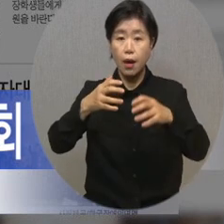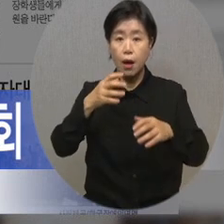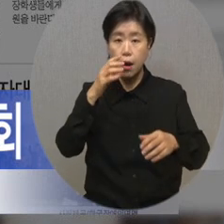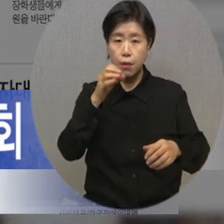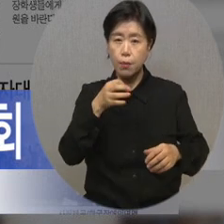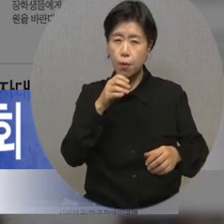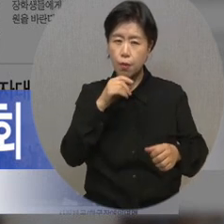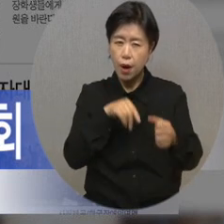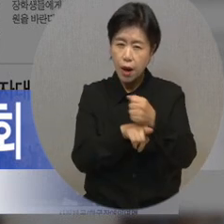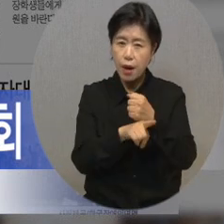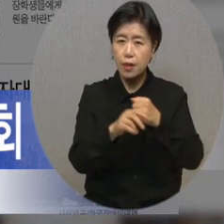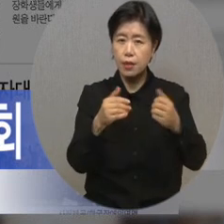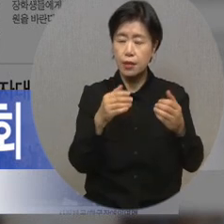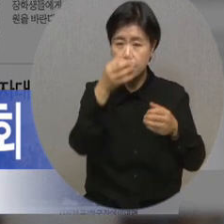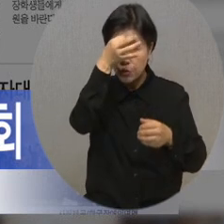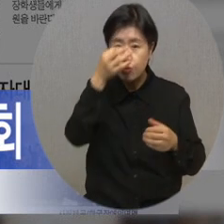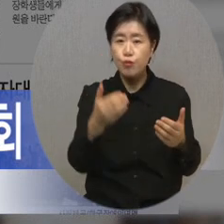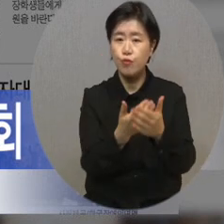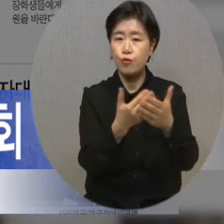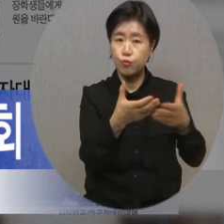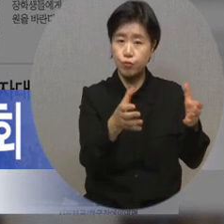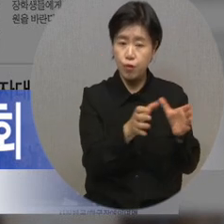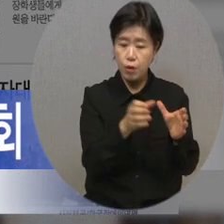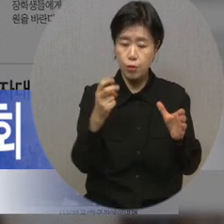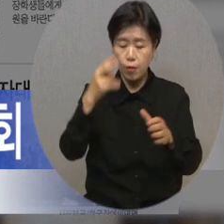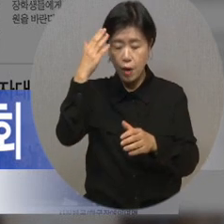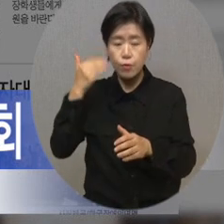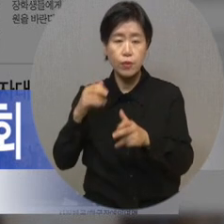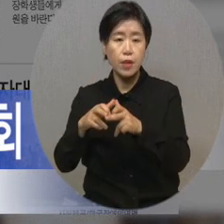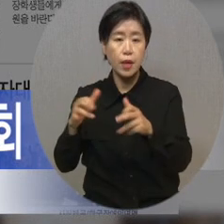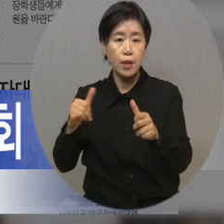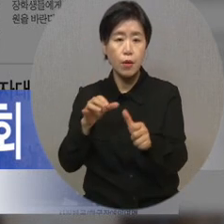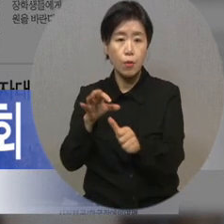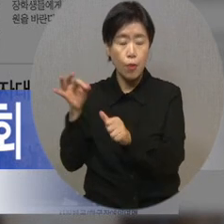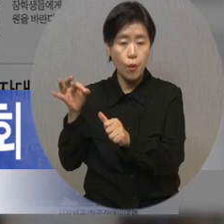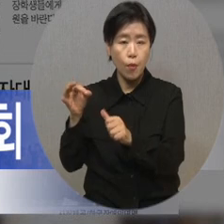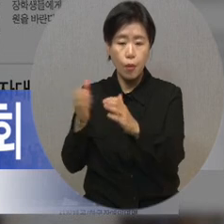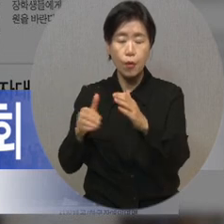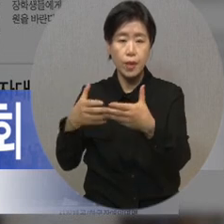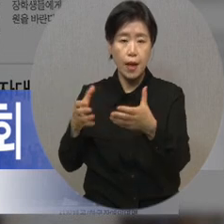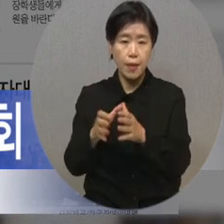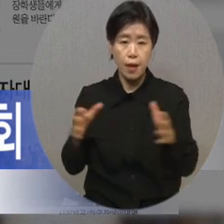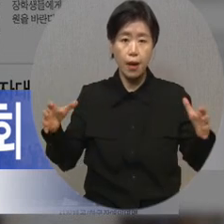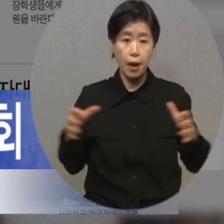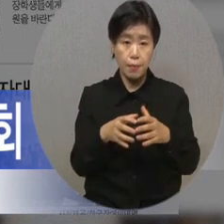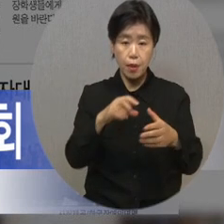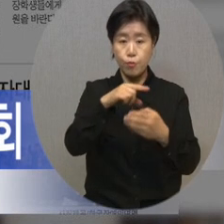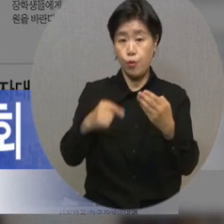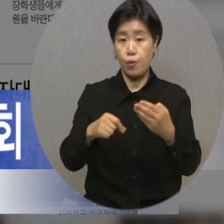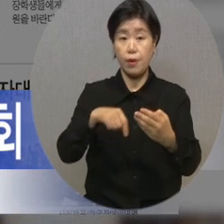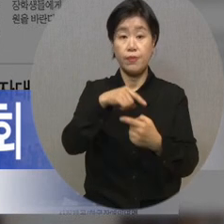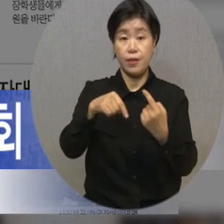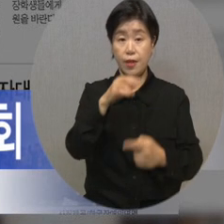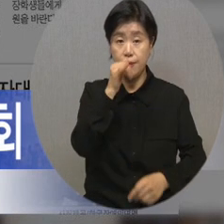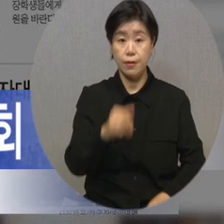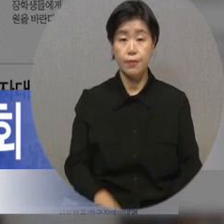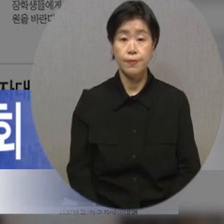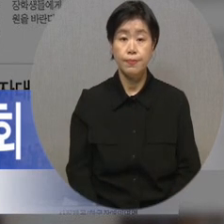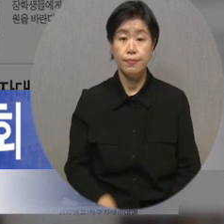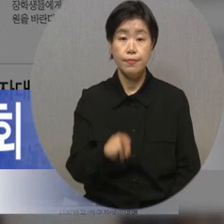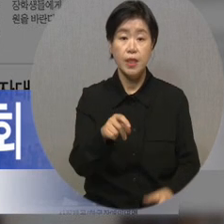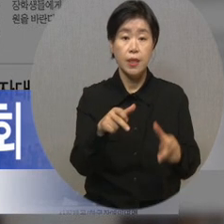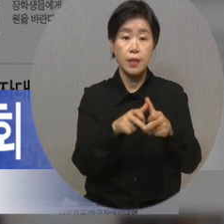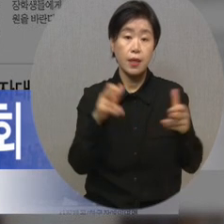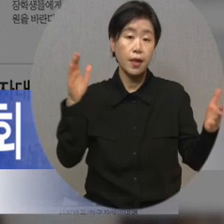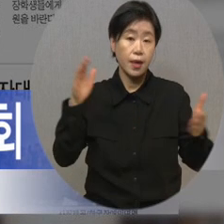개발원과 한국 장애 고용 공단과 함께 다양한 프로그램들이 진행됐다고 설명하고 있습니다 한편 기사에서는